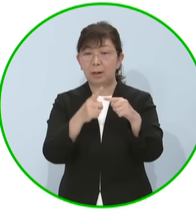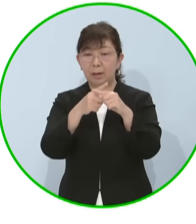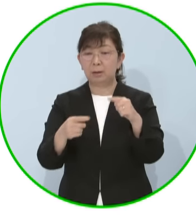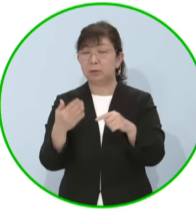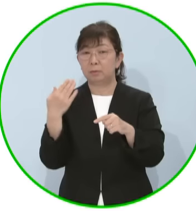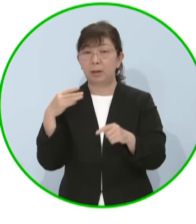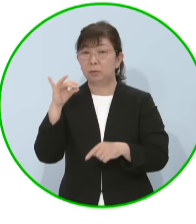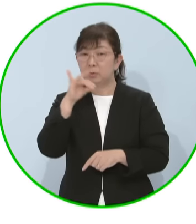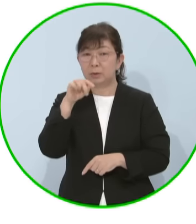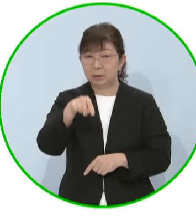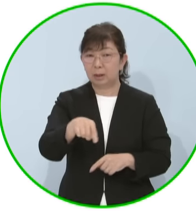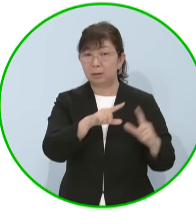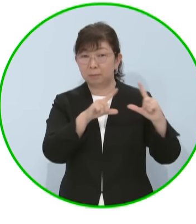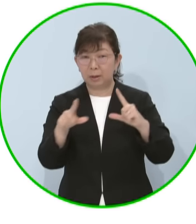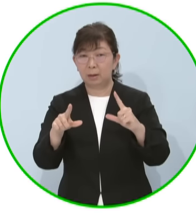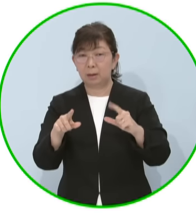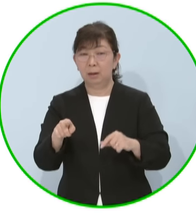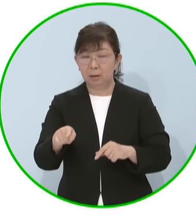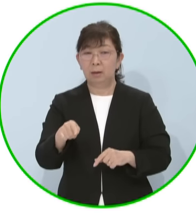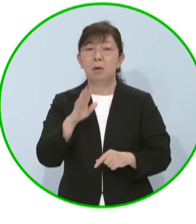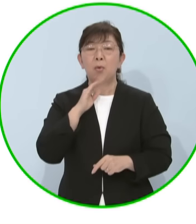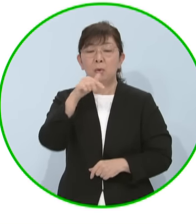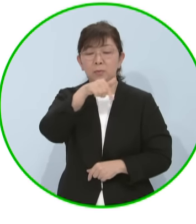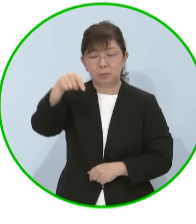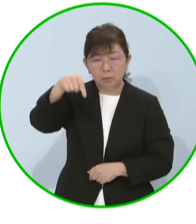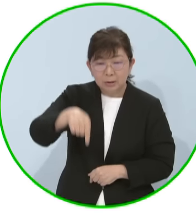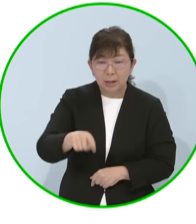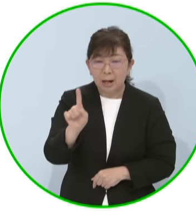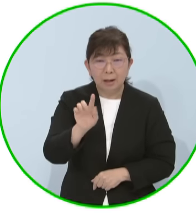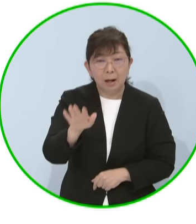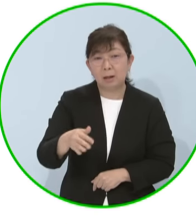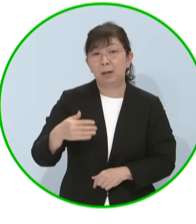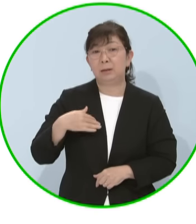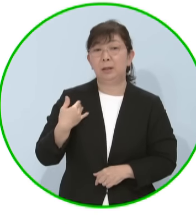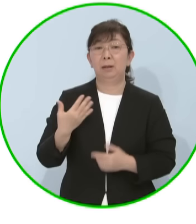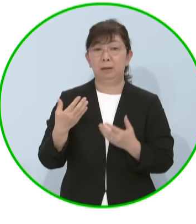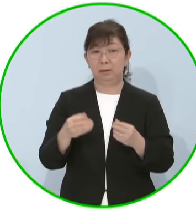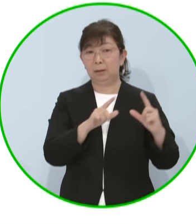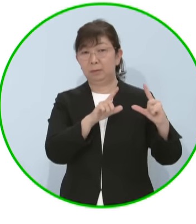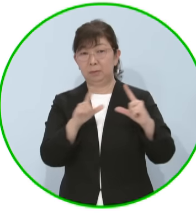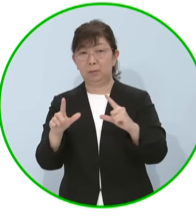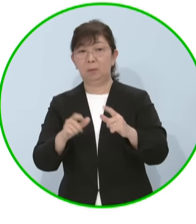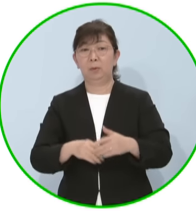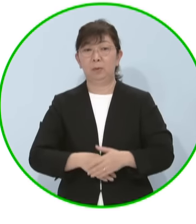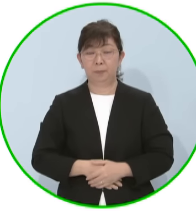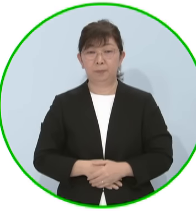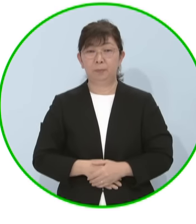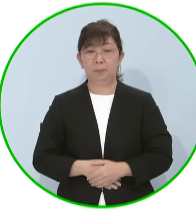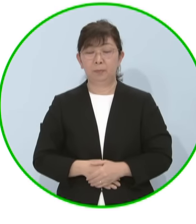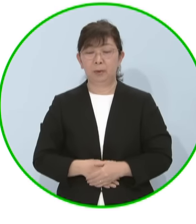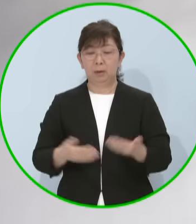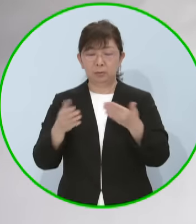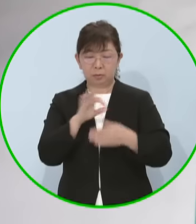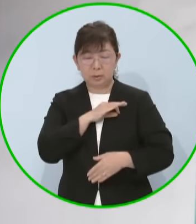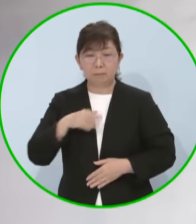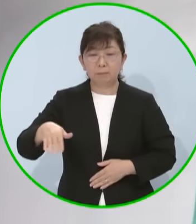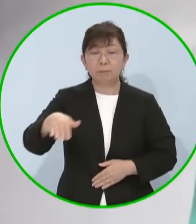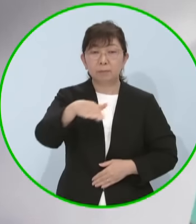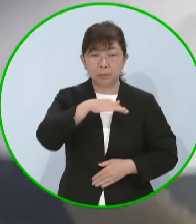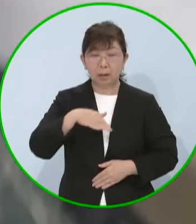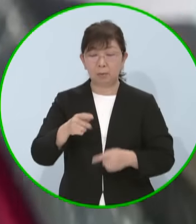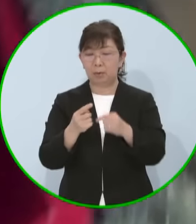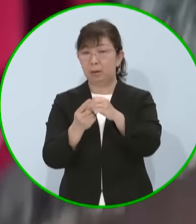Twitterにウルアは本部の地下に何があるかは知らなかったと投稿しましたその上で職員は